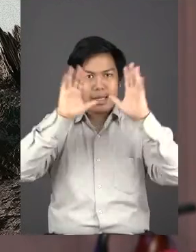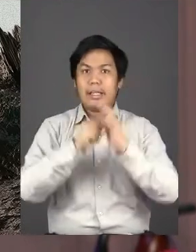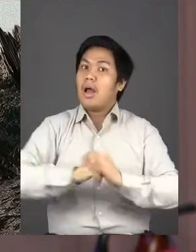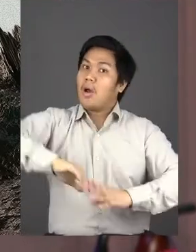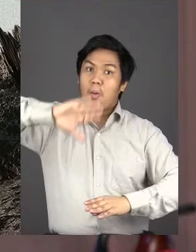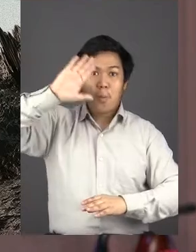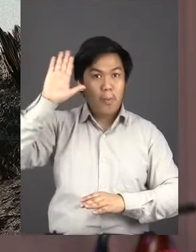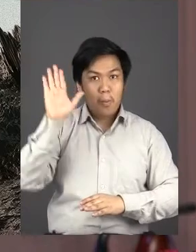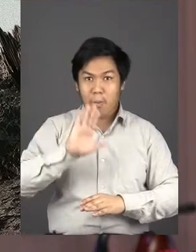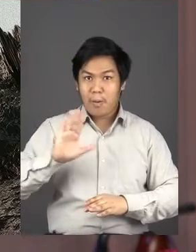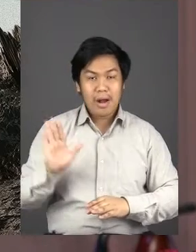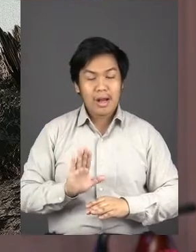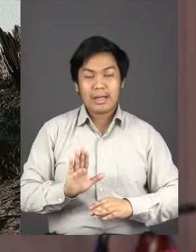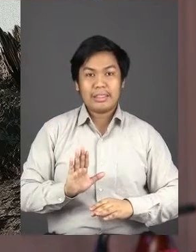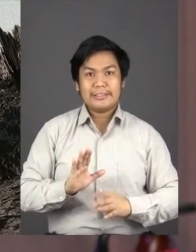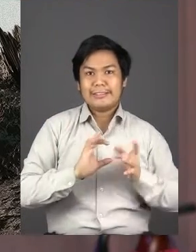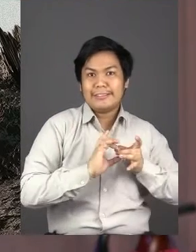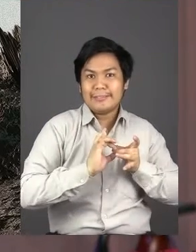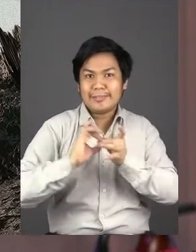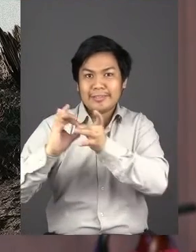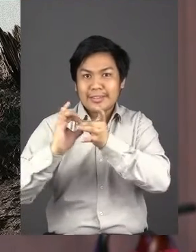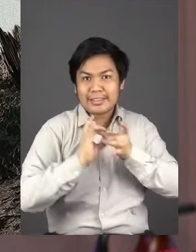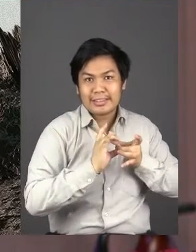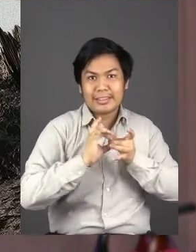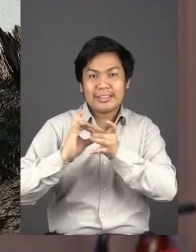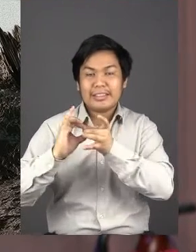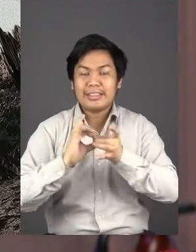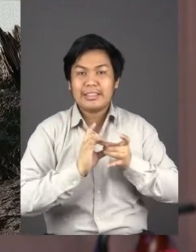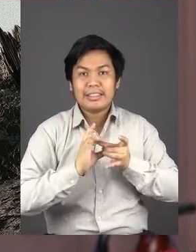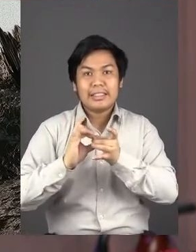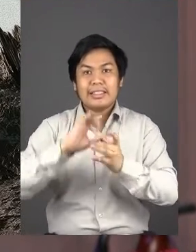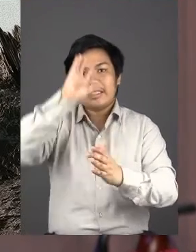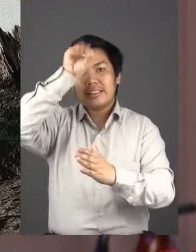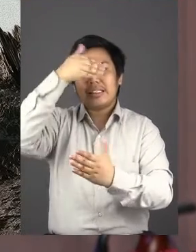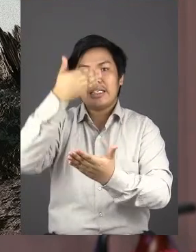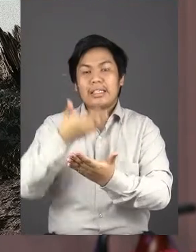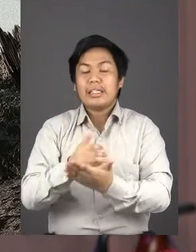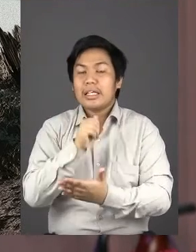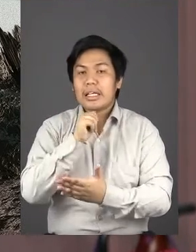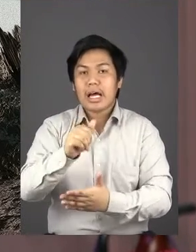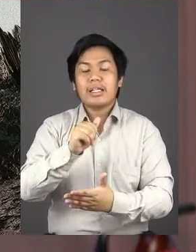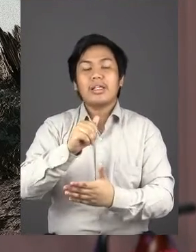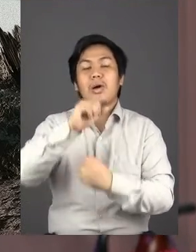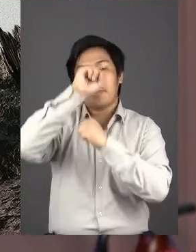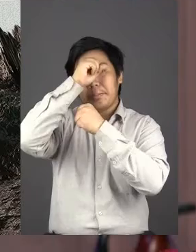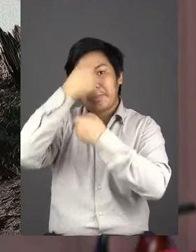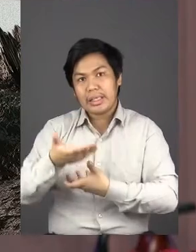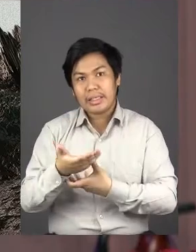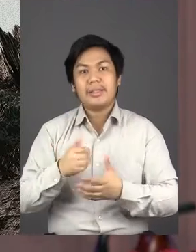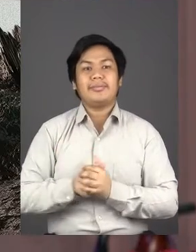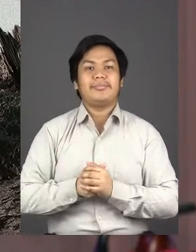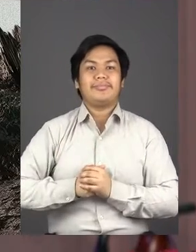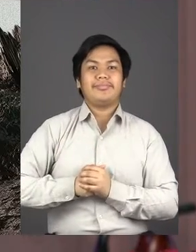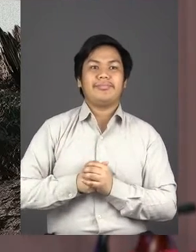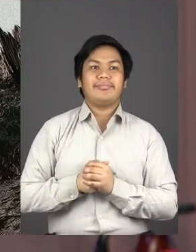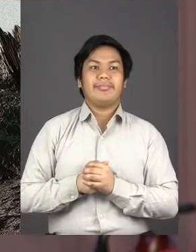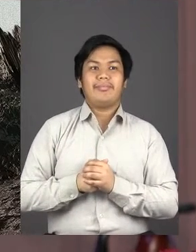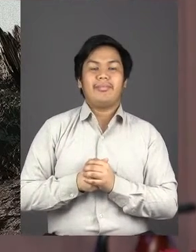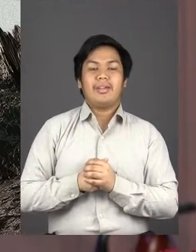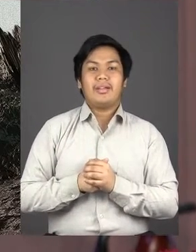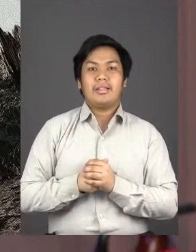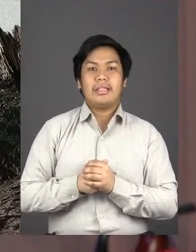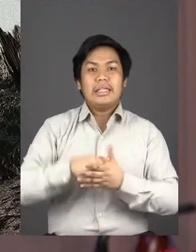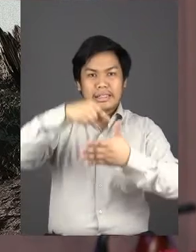Hindi dapat maging partner ng mga sons of disobedience. Ang partner dito ay isang malalim